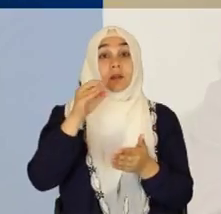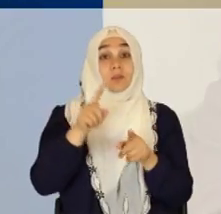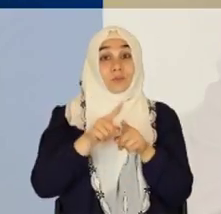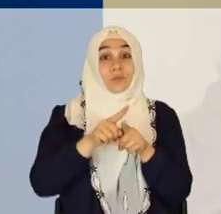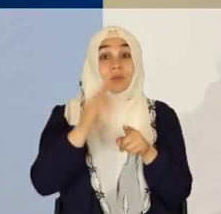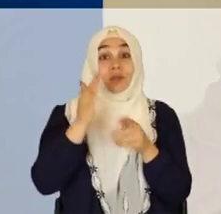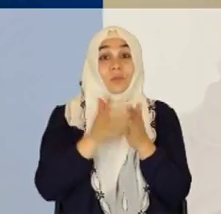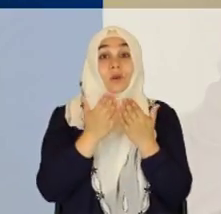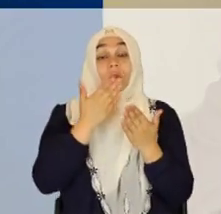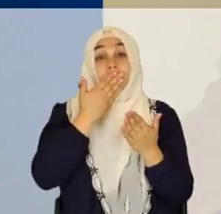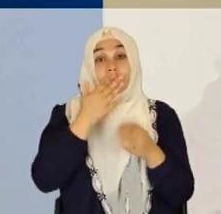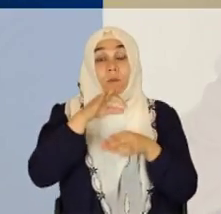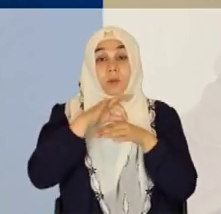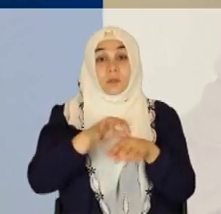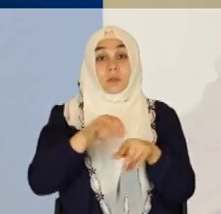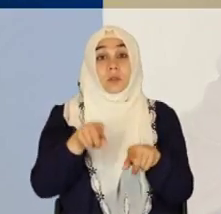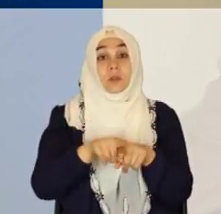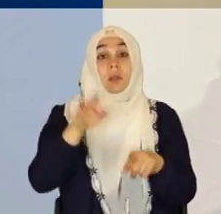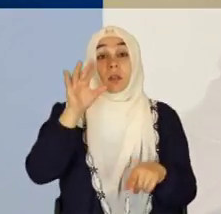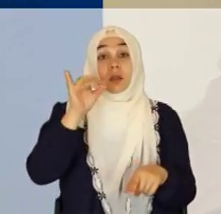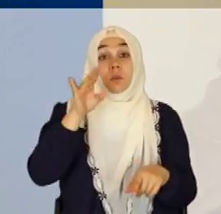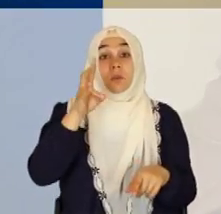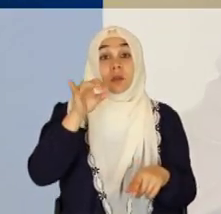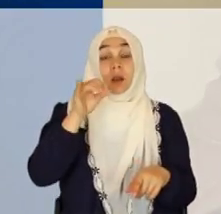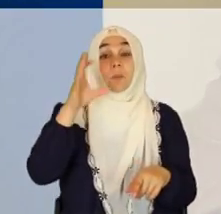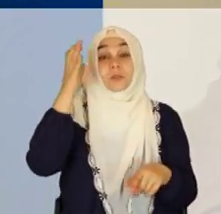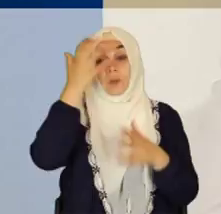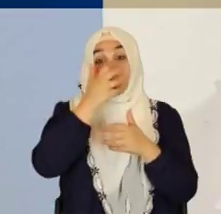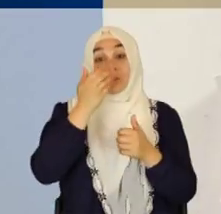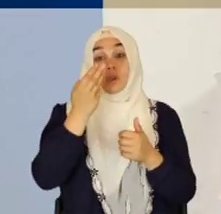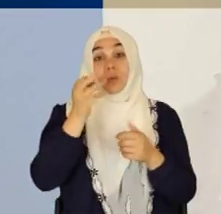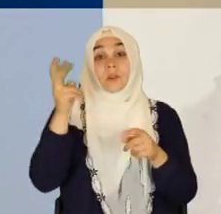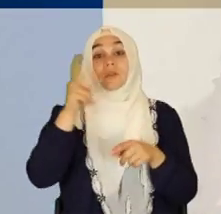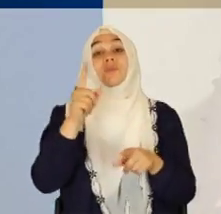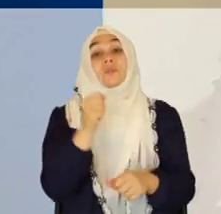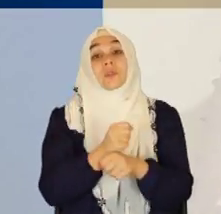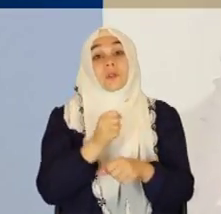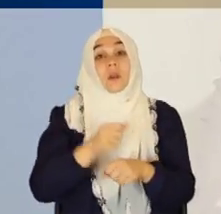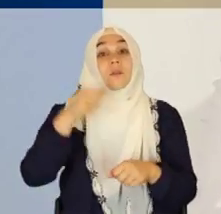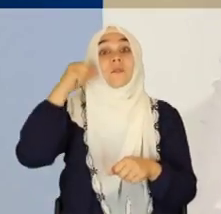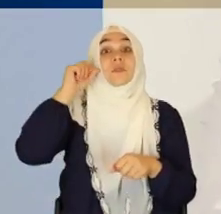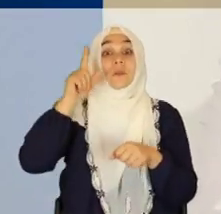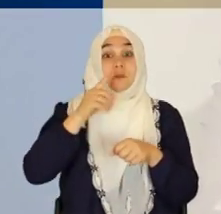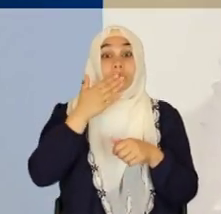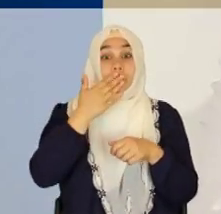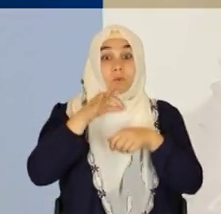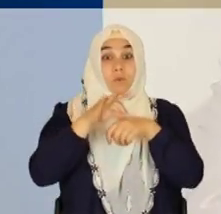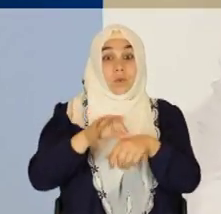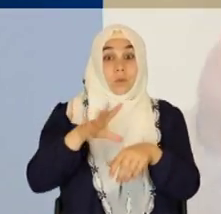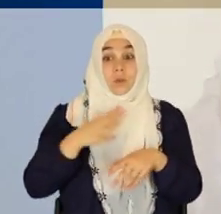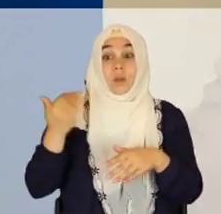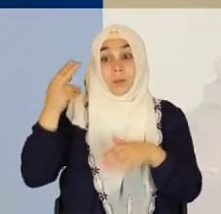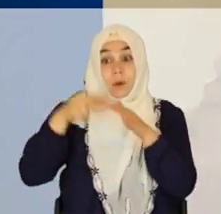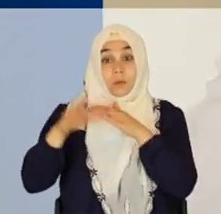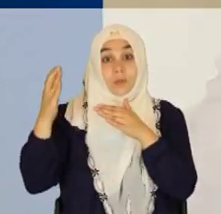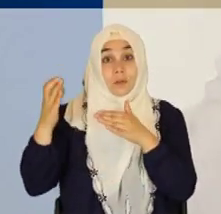hayotni, shu ro'za nimasida Ibn Abbosni oldiga shomdan kelishganda, sizlar nima qildinglar desa, biz falon kuni tutdik. Yo, biz